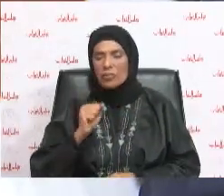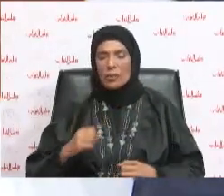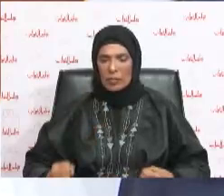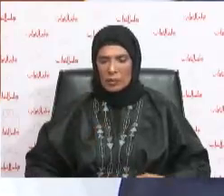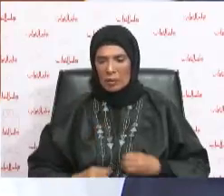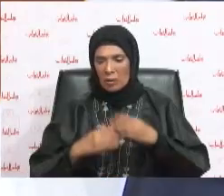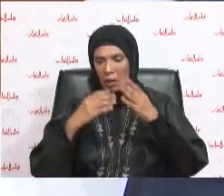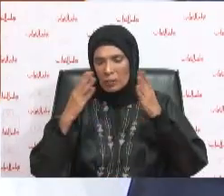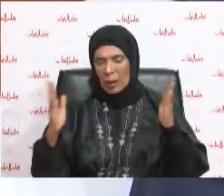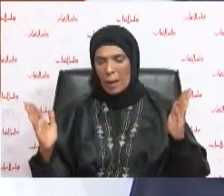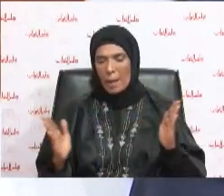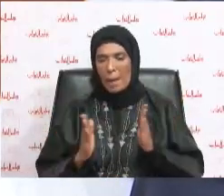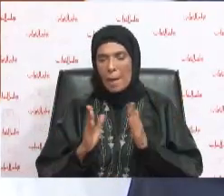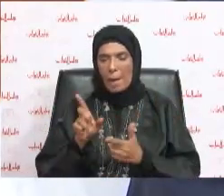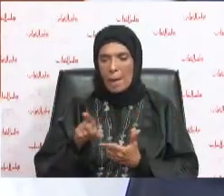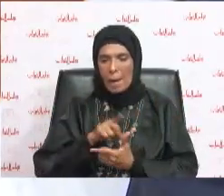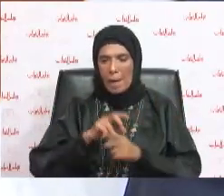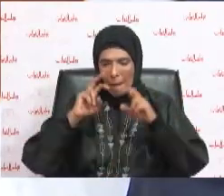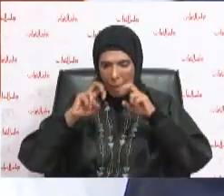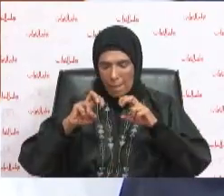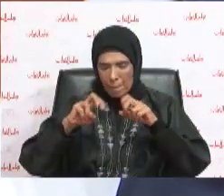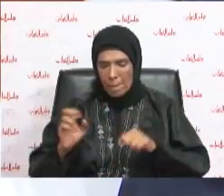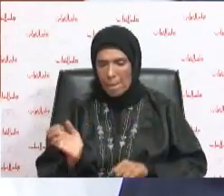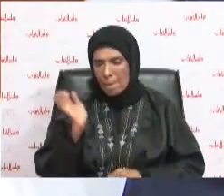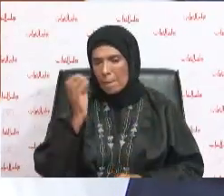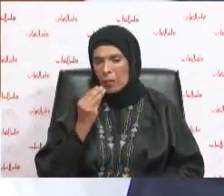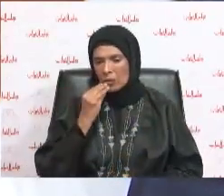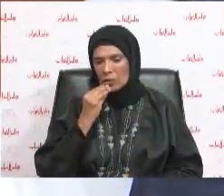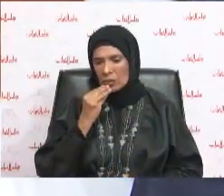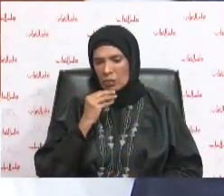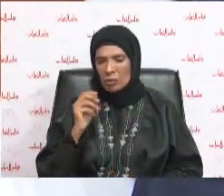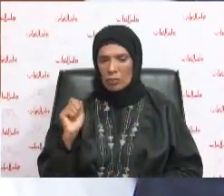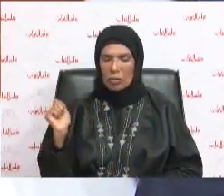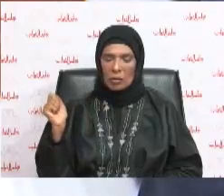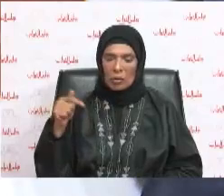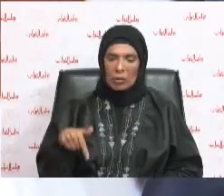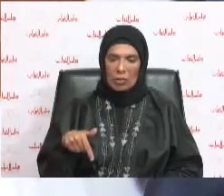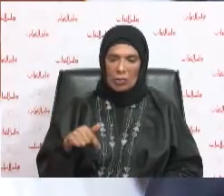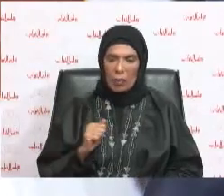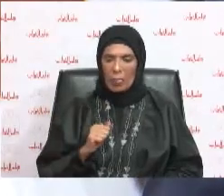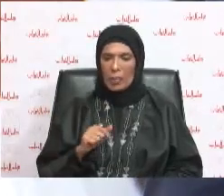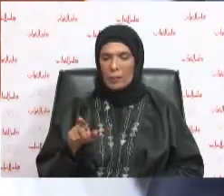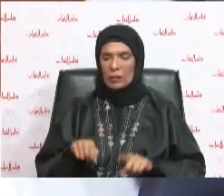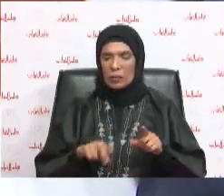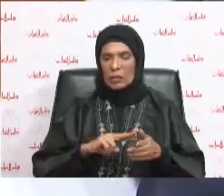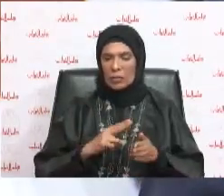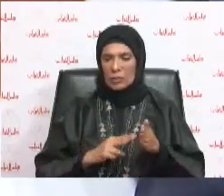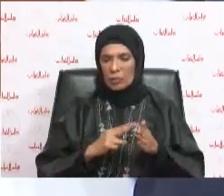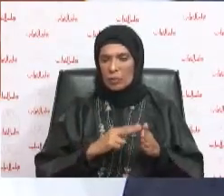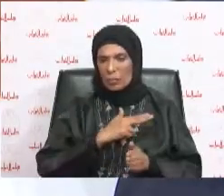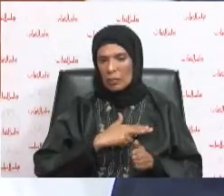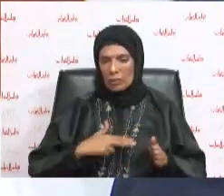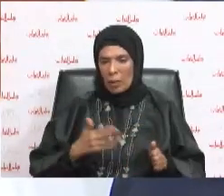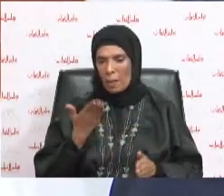تناقض كبير بين البحث عن الأمن الغذائي للوطن والمواطن خلال بعض إجراءات السلطة التنفيذية غير